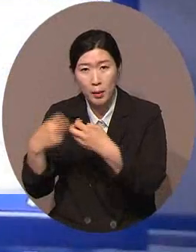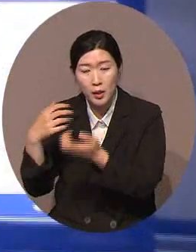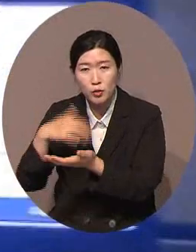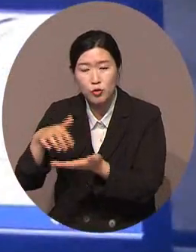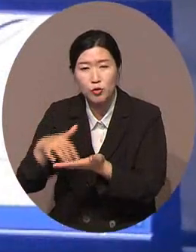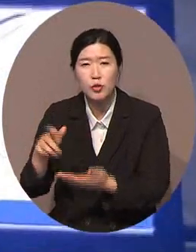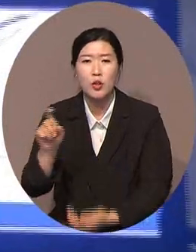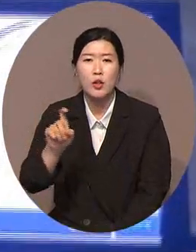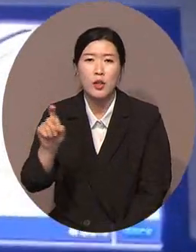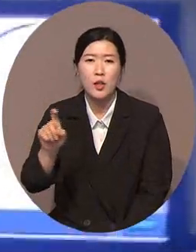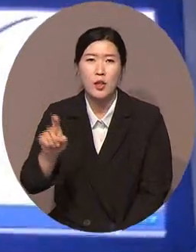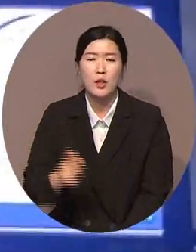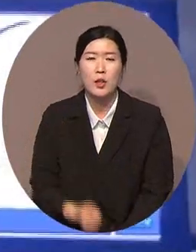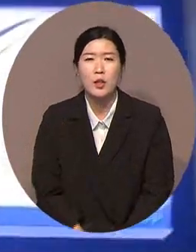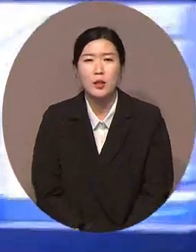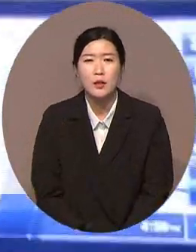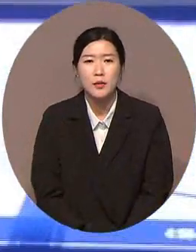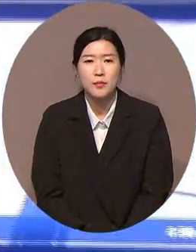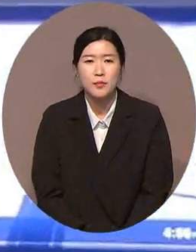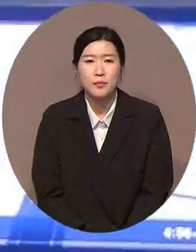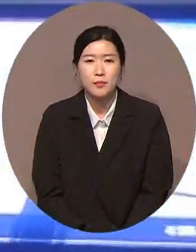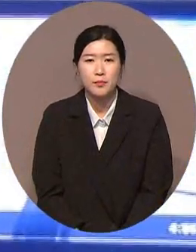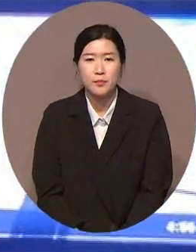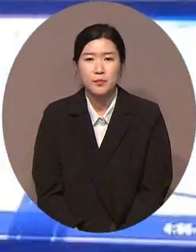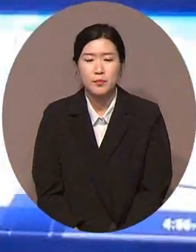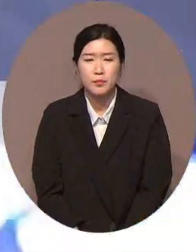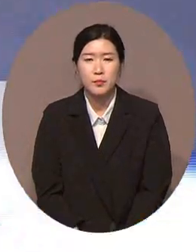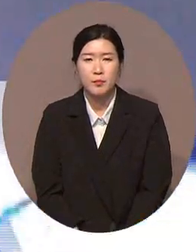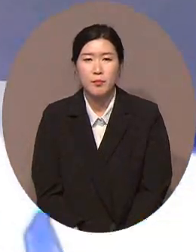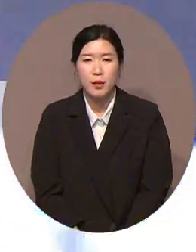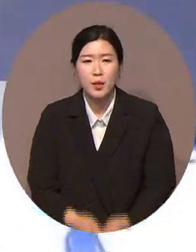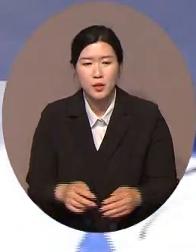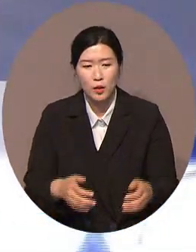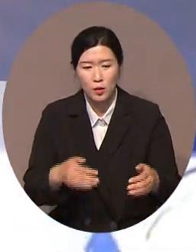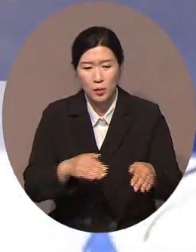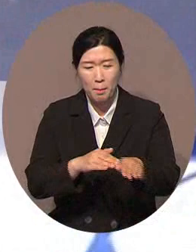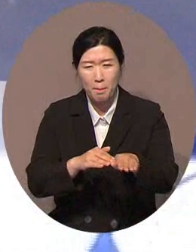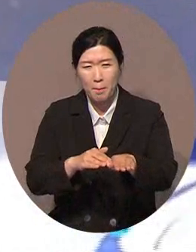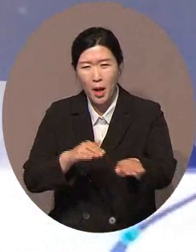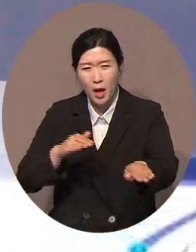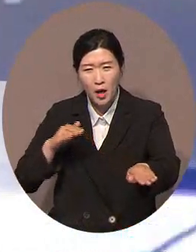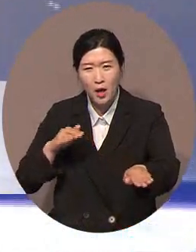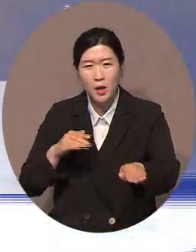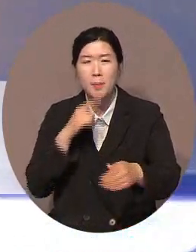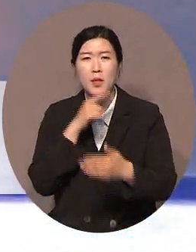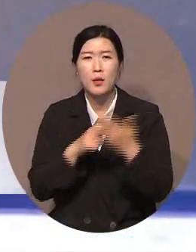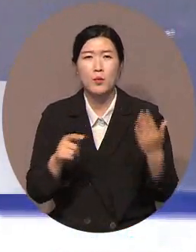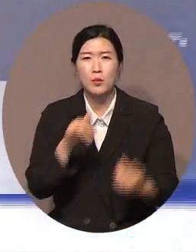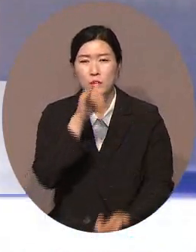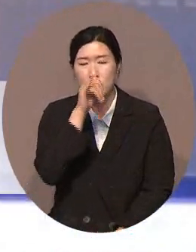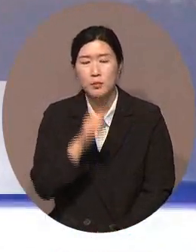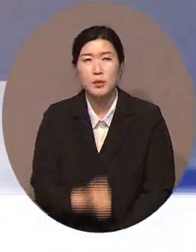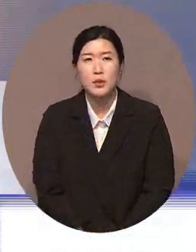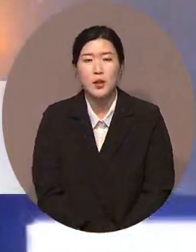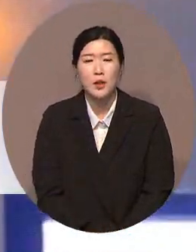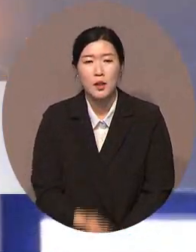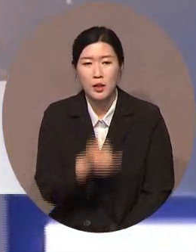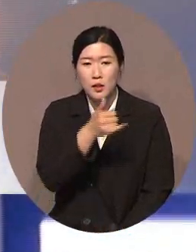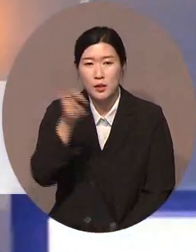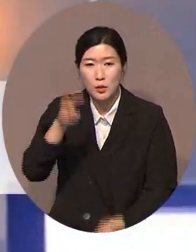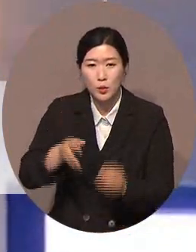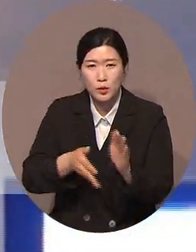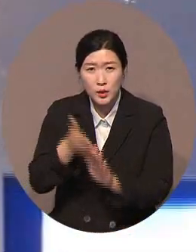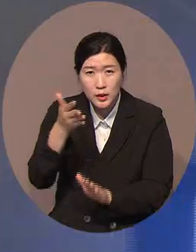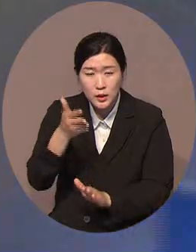차량들이 서로 부딪히는 등 차량 10여대가 파손됐으며 일부 구간에서 차량 정체가 빚어졌습니다 세종시는